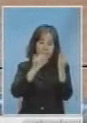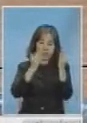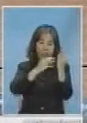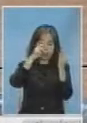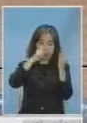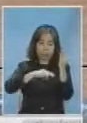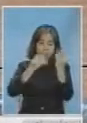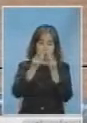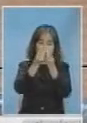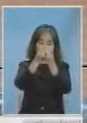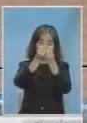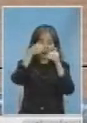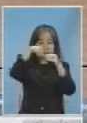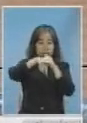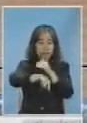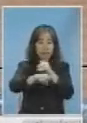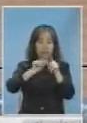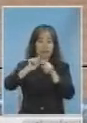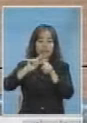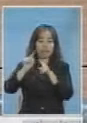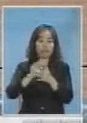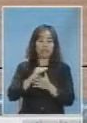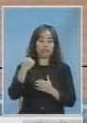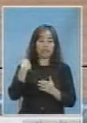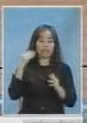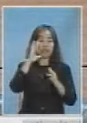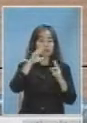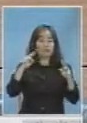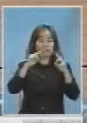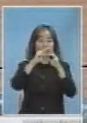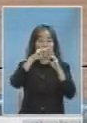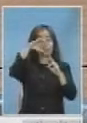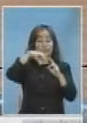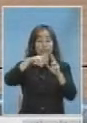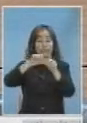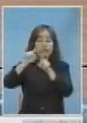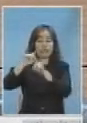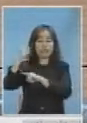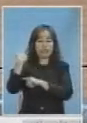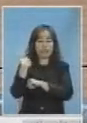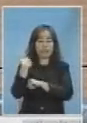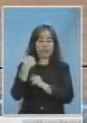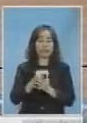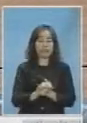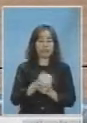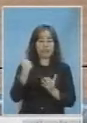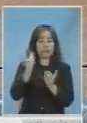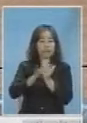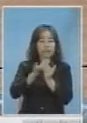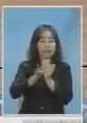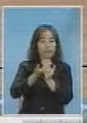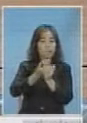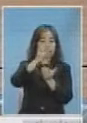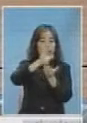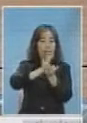ละเอียดของงบประมาณในกระทรวงทบวงกรมต่างๆว่าได้เอางบ 12,000